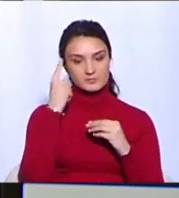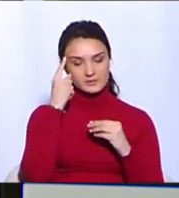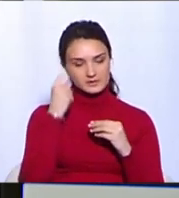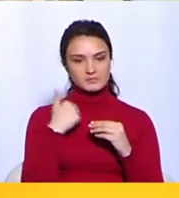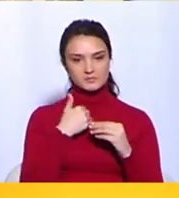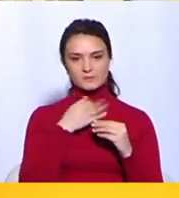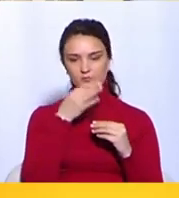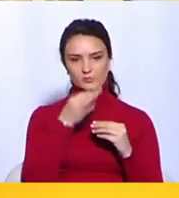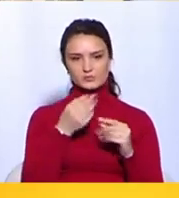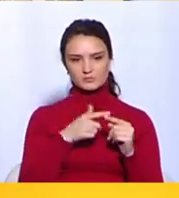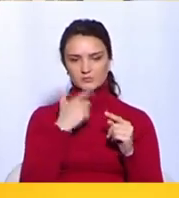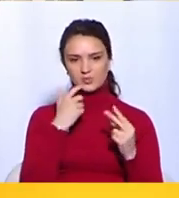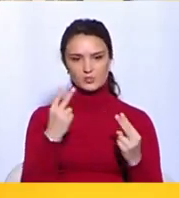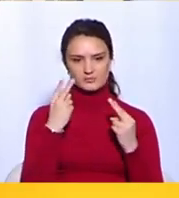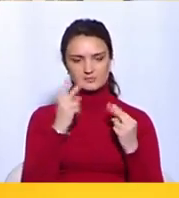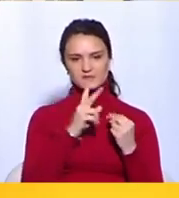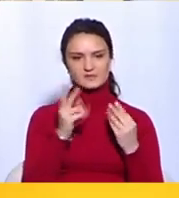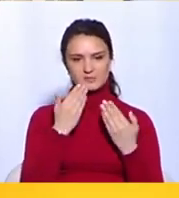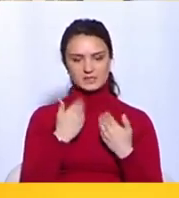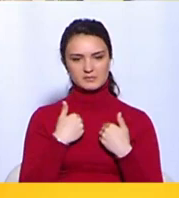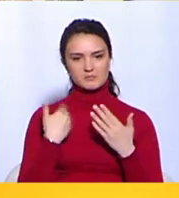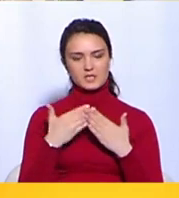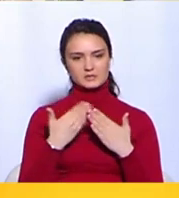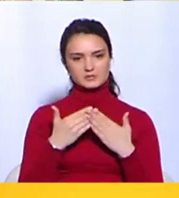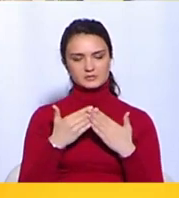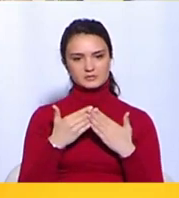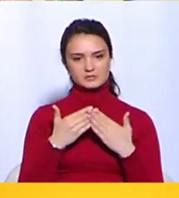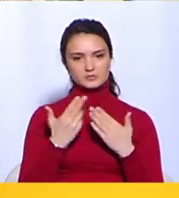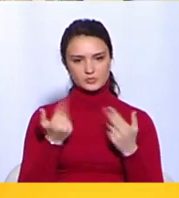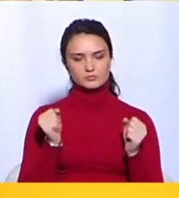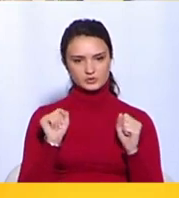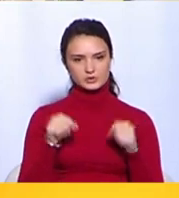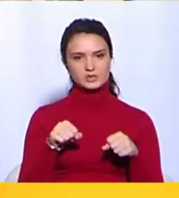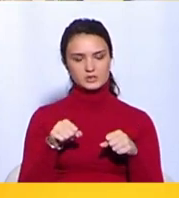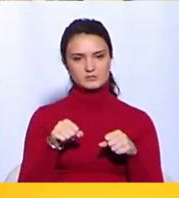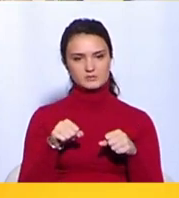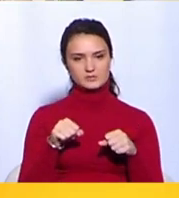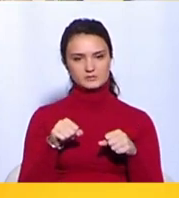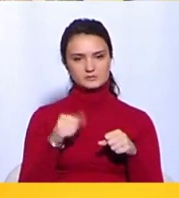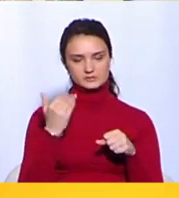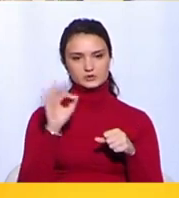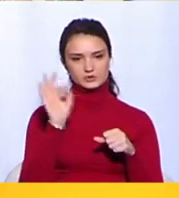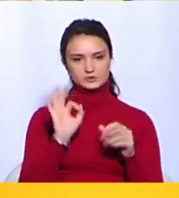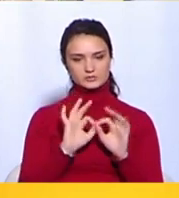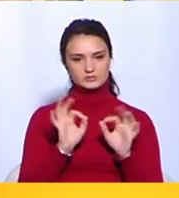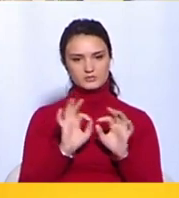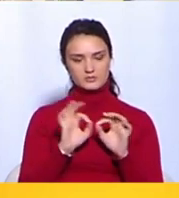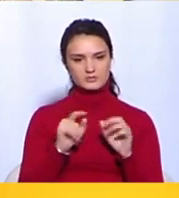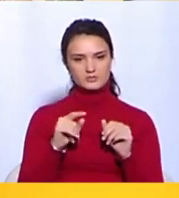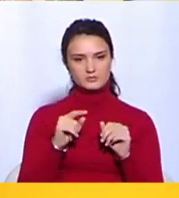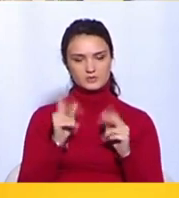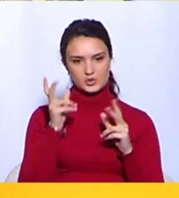და მე მინდა ვუპასუხო იმ მაყურებლებს, რომლებიც მეკითხებიან მაგალითად, ხომ შეიძლება თქვენ ხშირად საუბრობთ